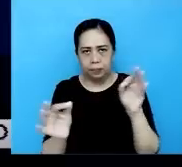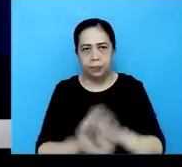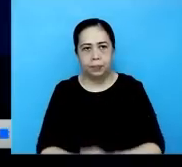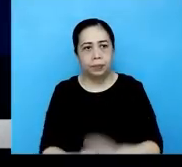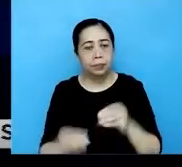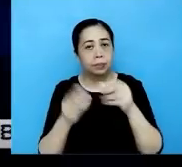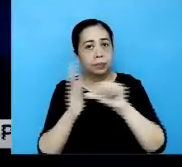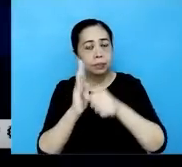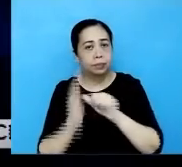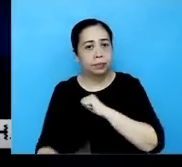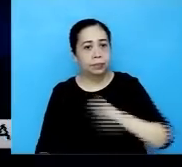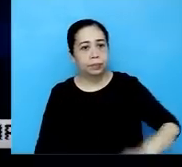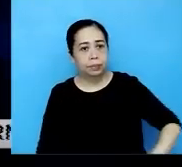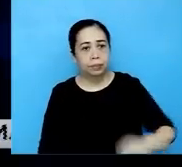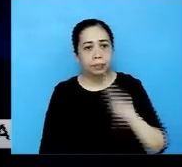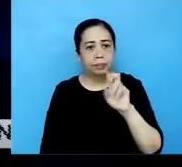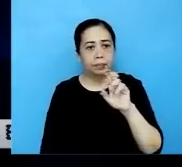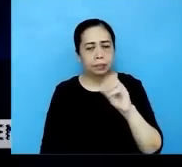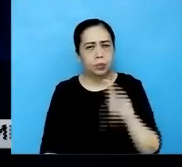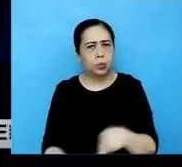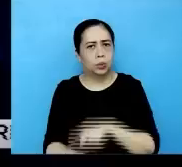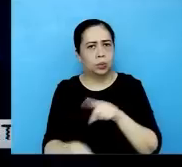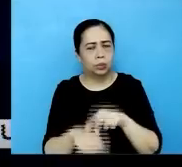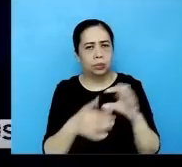ni Ambassador Veron ang matagal na ugnayan ng Pilipinas at